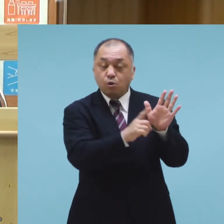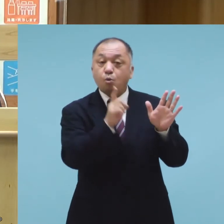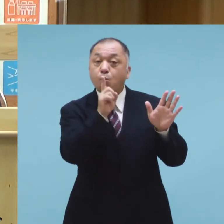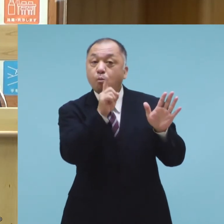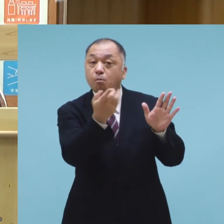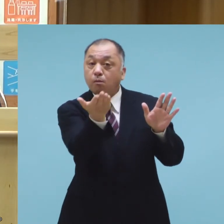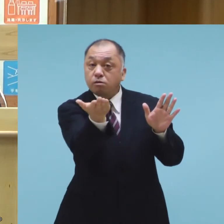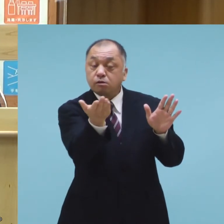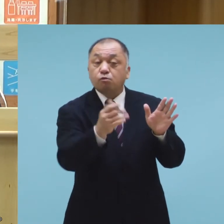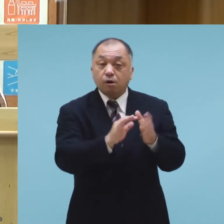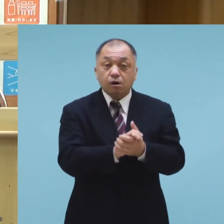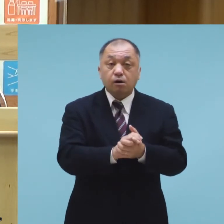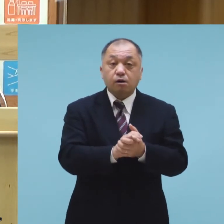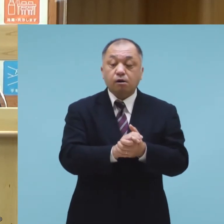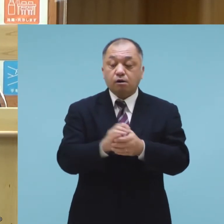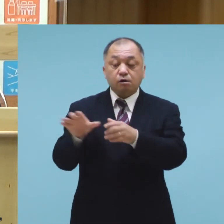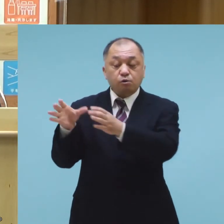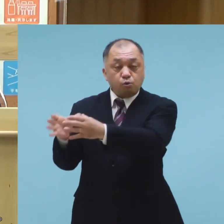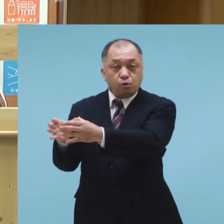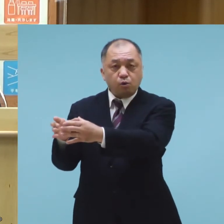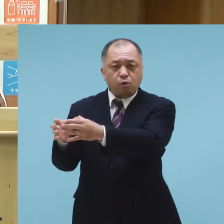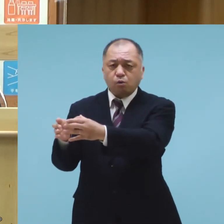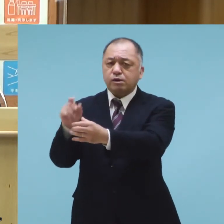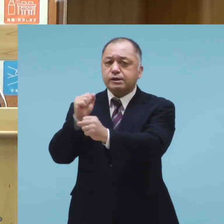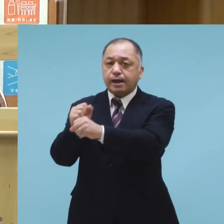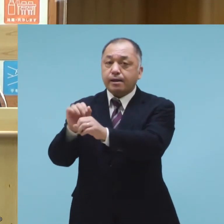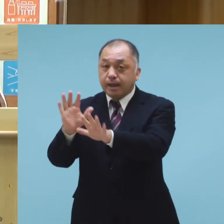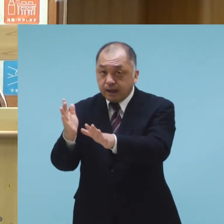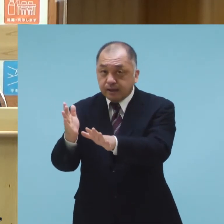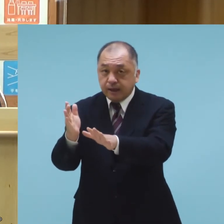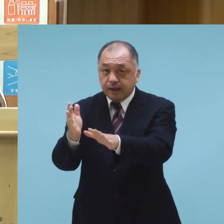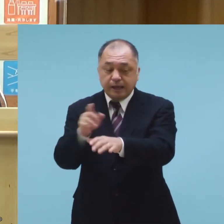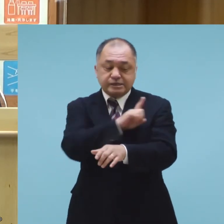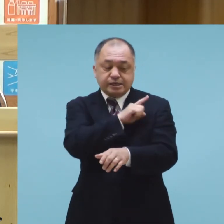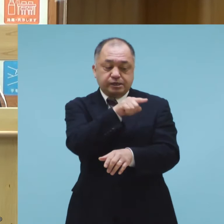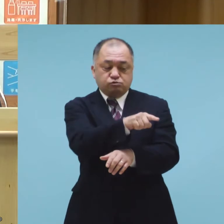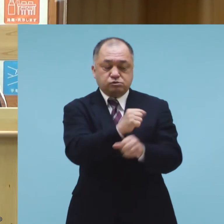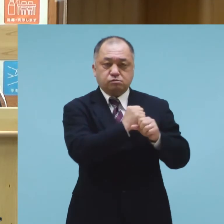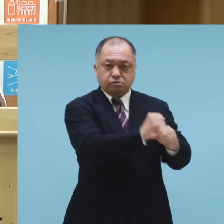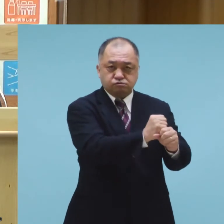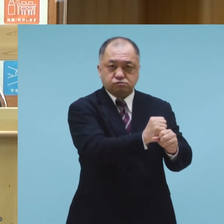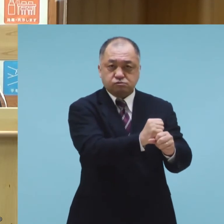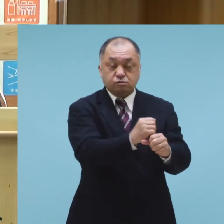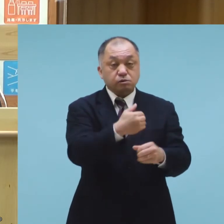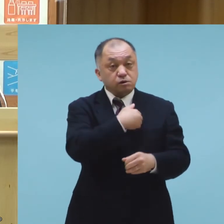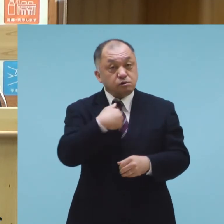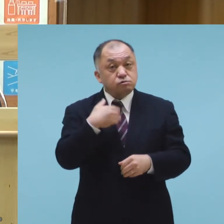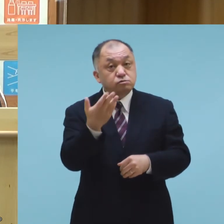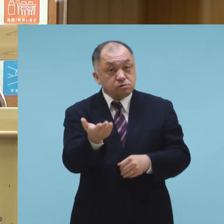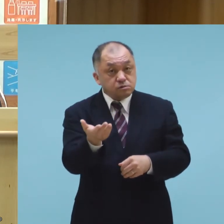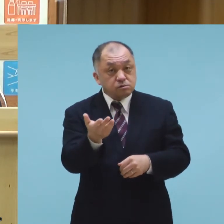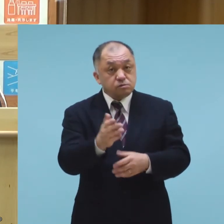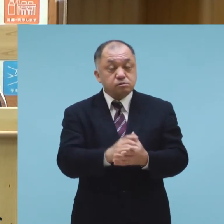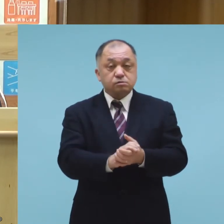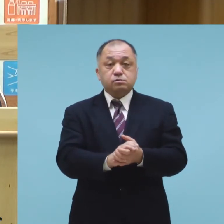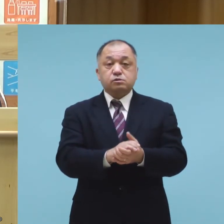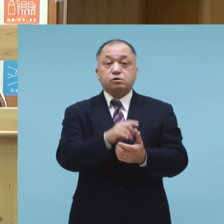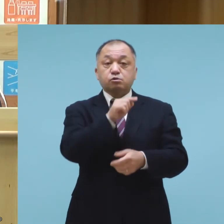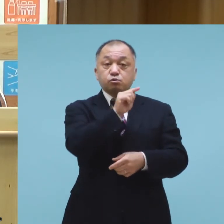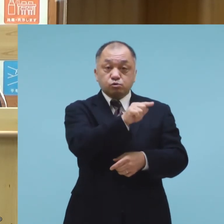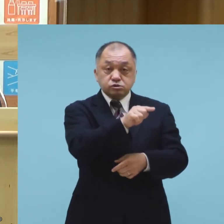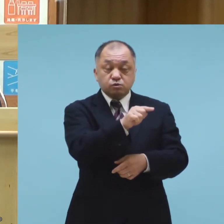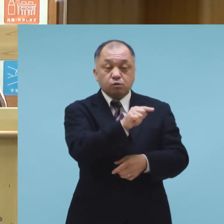のはそのまん延防止を経ずにですね、まあ、そういうことが可能なのかどうかも含めてなんでしょうが、緊急事態措置というのを